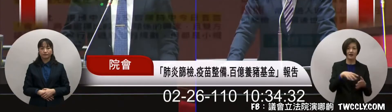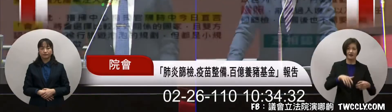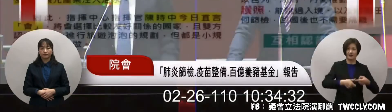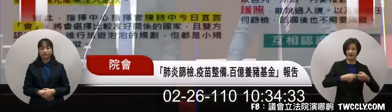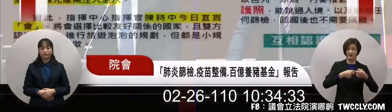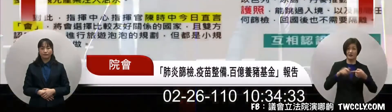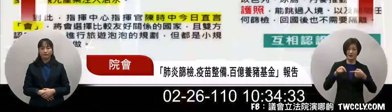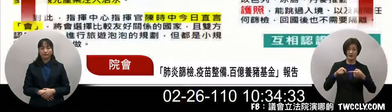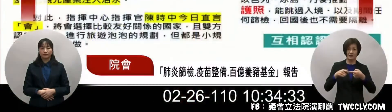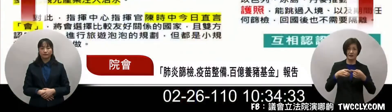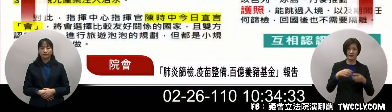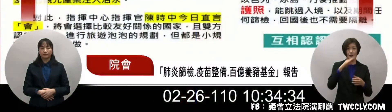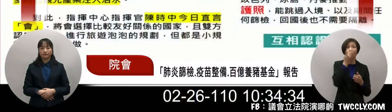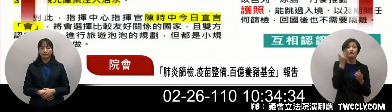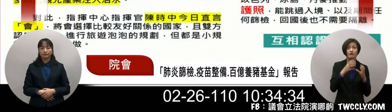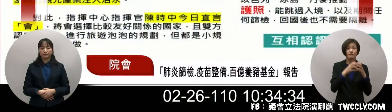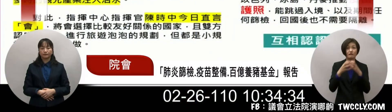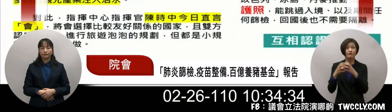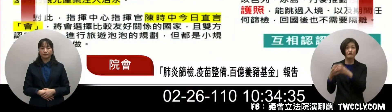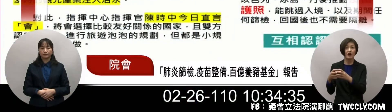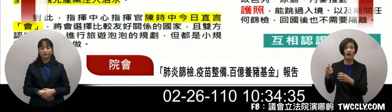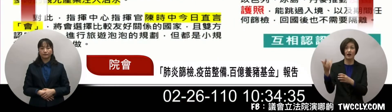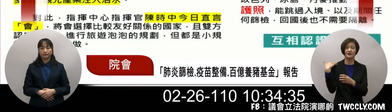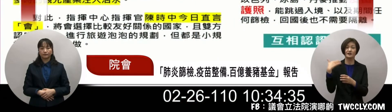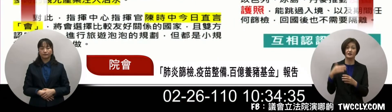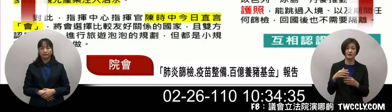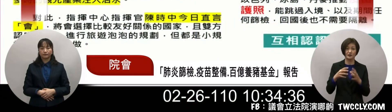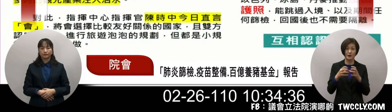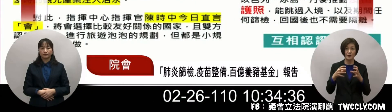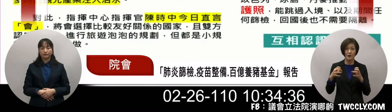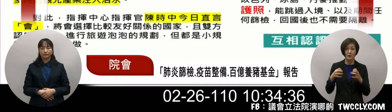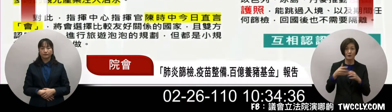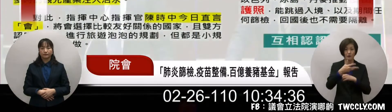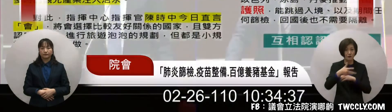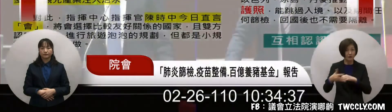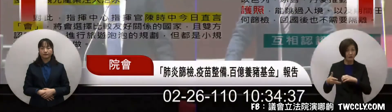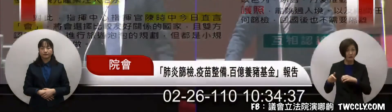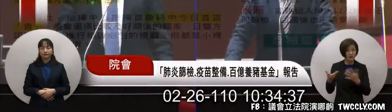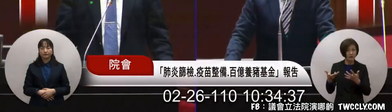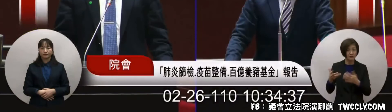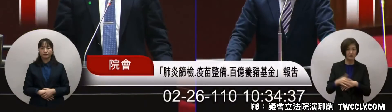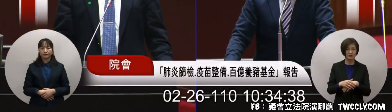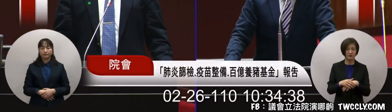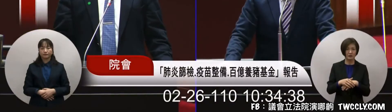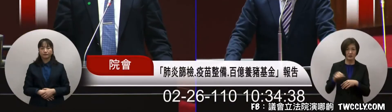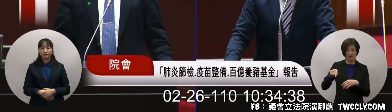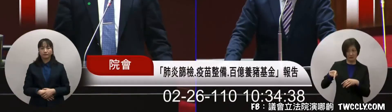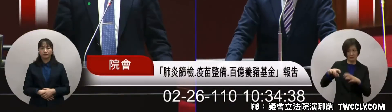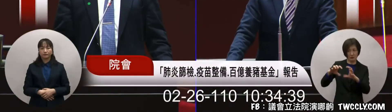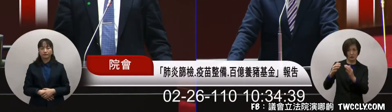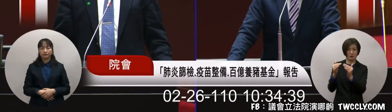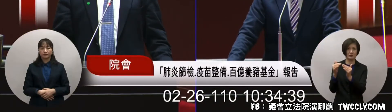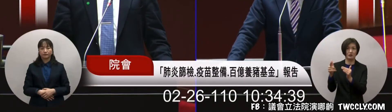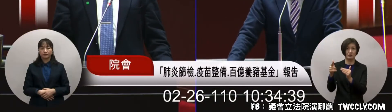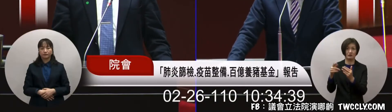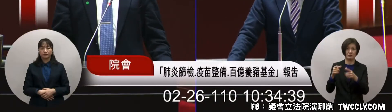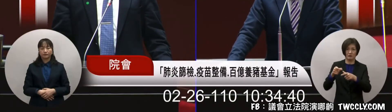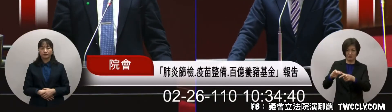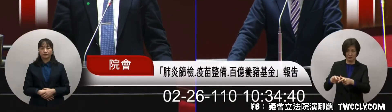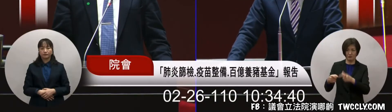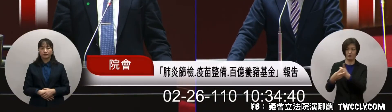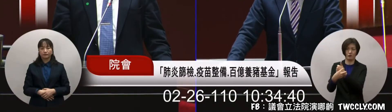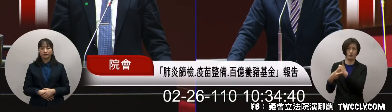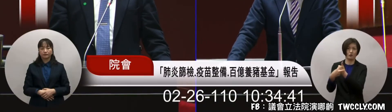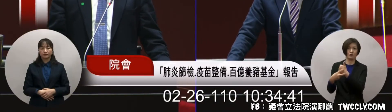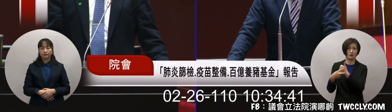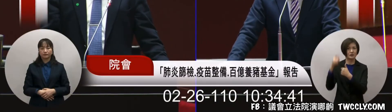底有什么时候可以开始？上次博流差一步之遥，然后最后可能因为他们国家的工位的考量或选举的考量